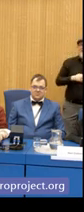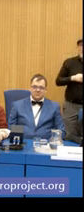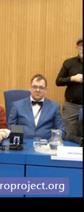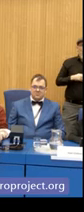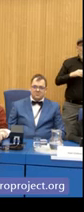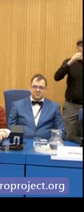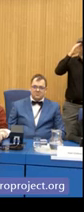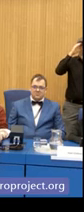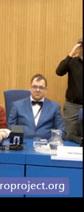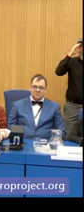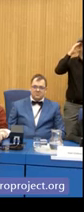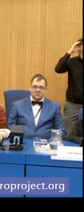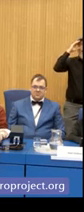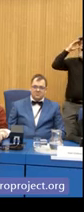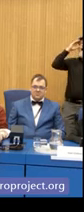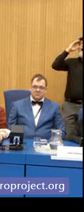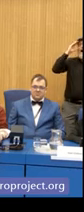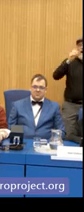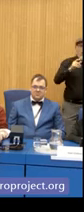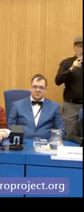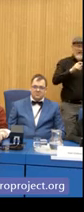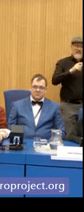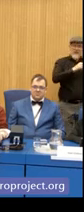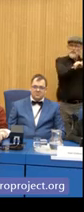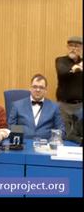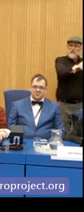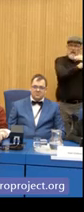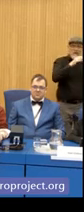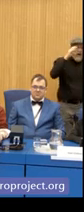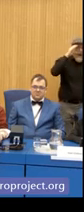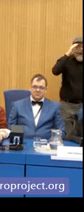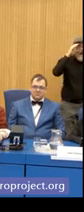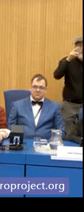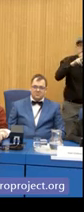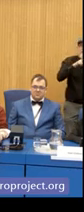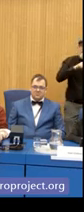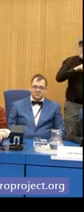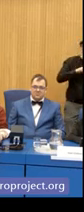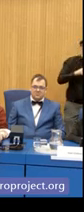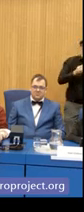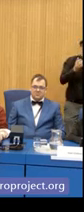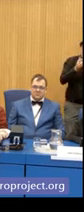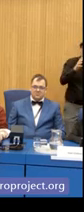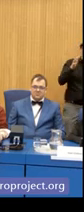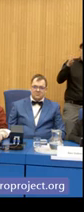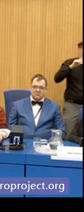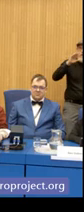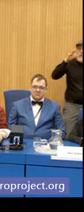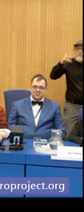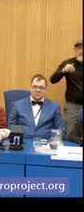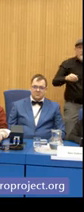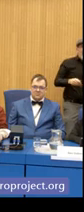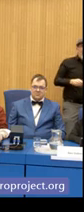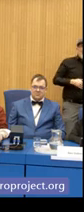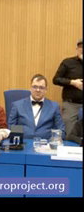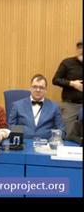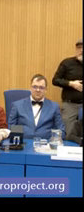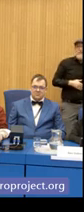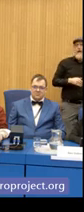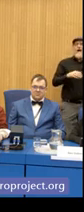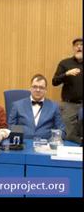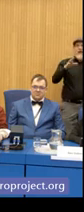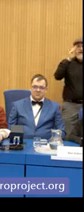Und in einem anderen inklusiven Forschungsworkshop haben wir Forschungsergebnisse in verständliche Sprache